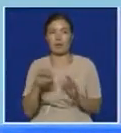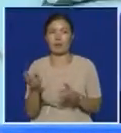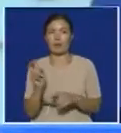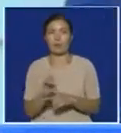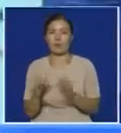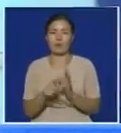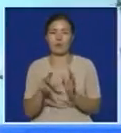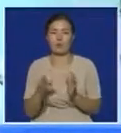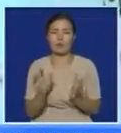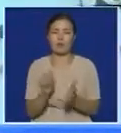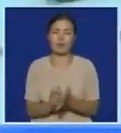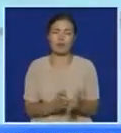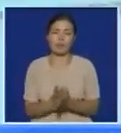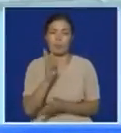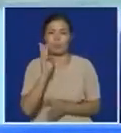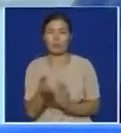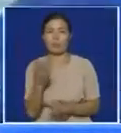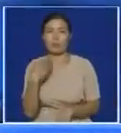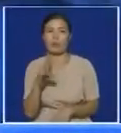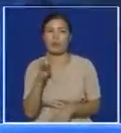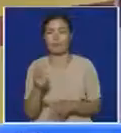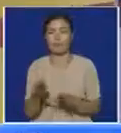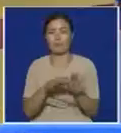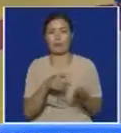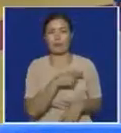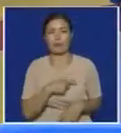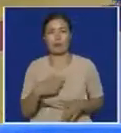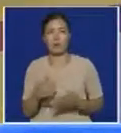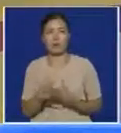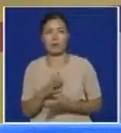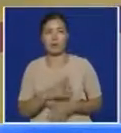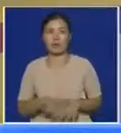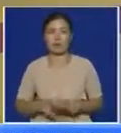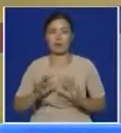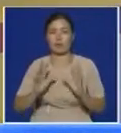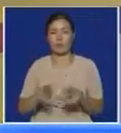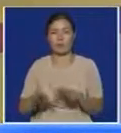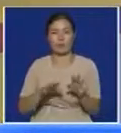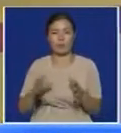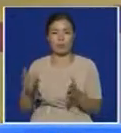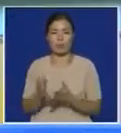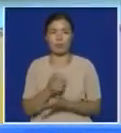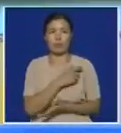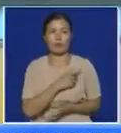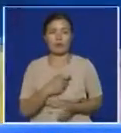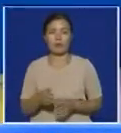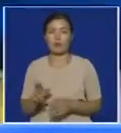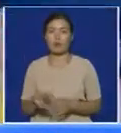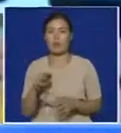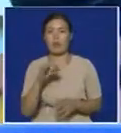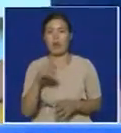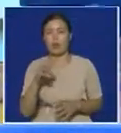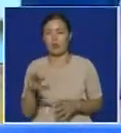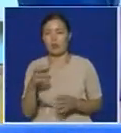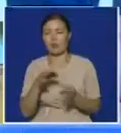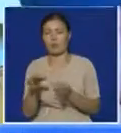бері төрешілікпен айналысады. 3 жыл бұрын ұлттық дәрежедегі төреші атанған, енді міне халықаралық дәрежедегі төреші атанды. Бұл атақты алуға Таиландқа